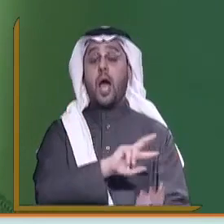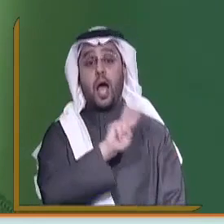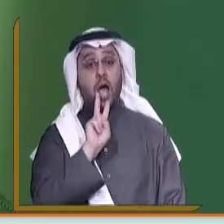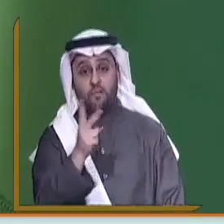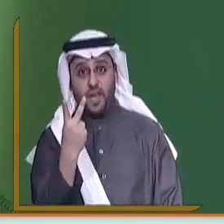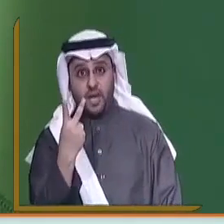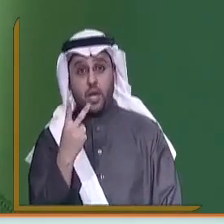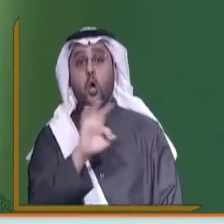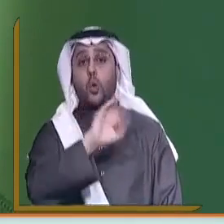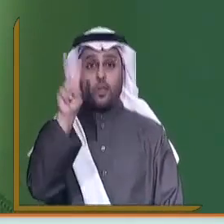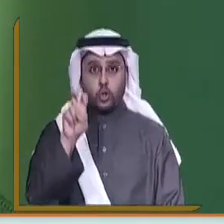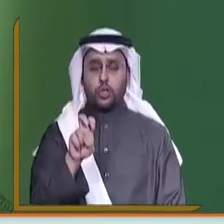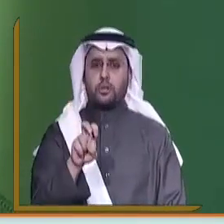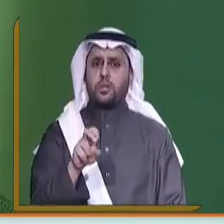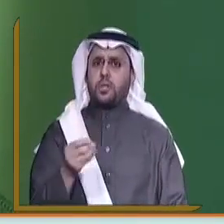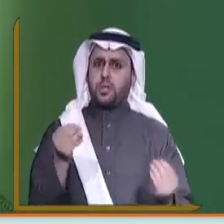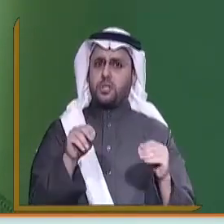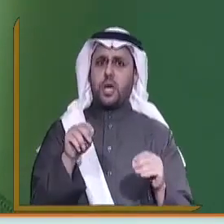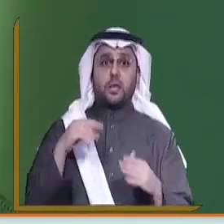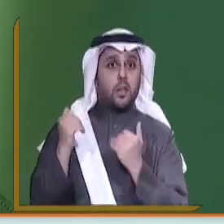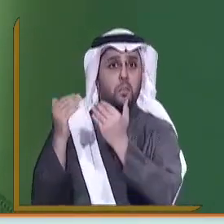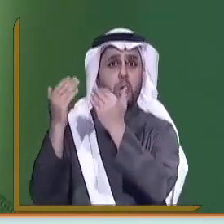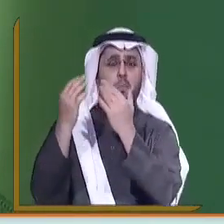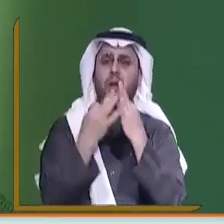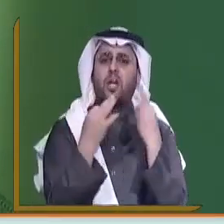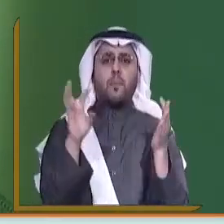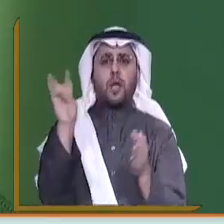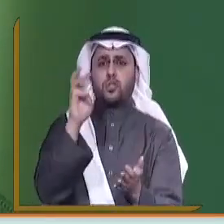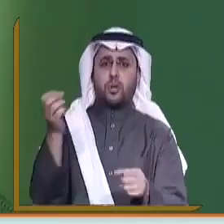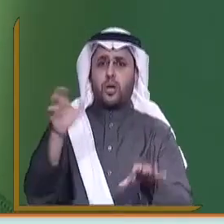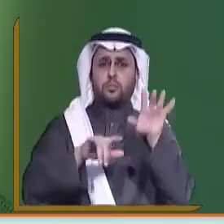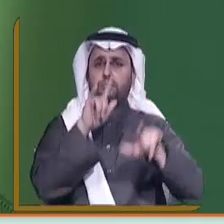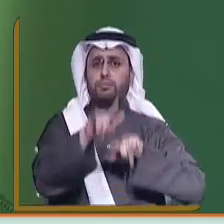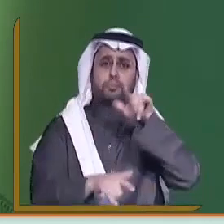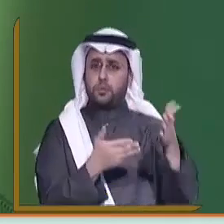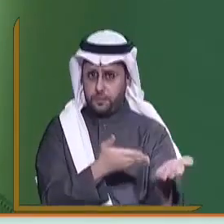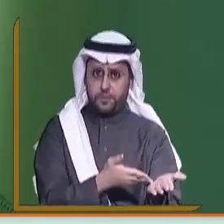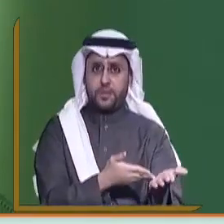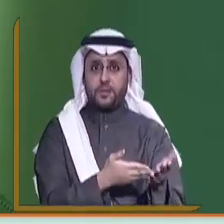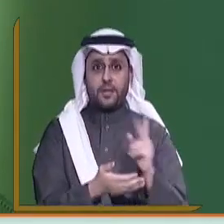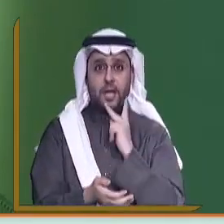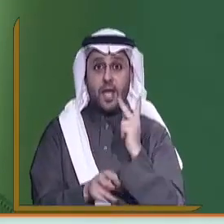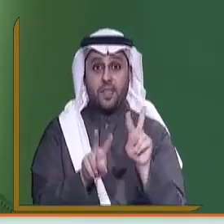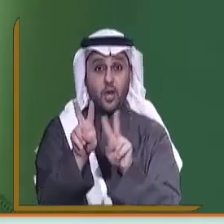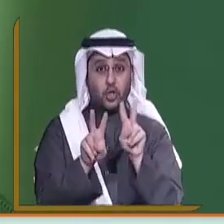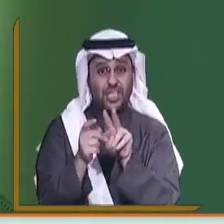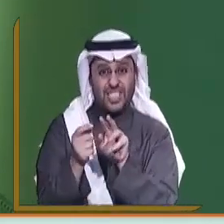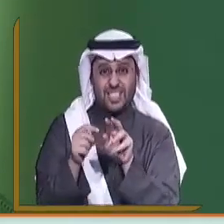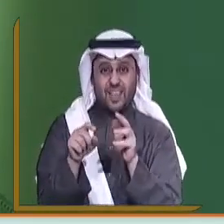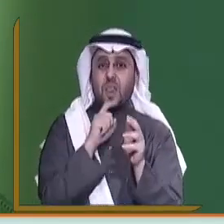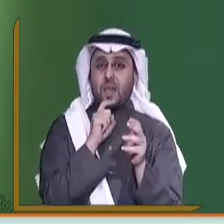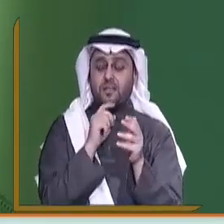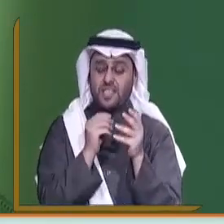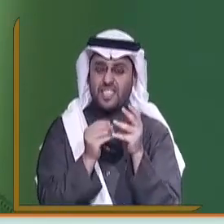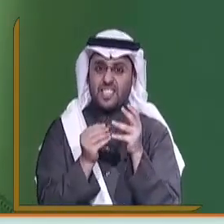الاستثماريه الاجنبيه بما يتجاوز 96% عن عام 20 20 22 وايضا